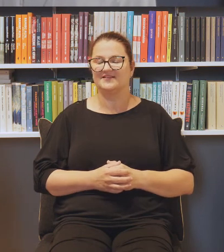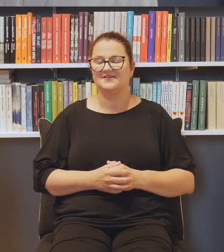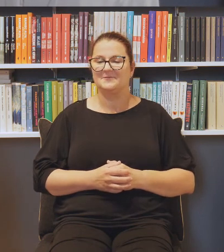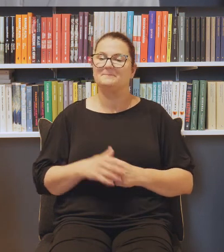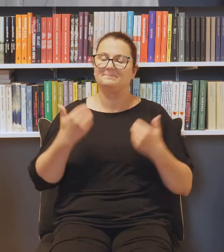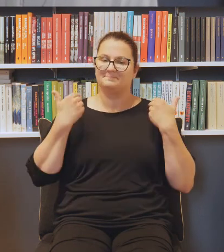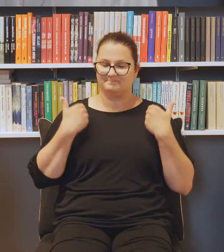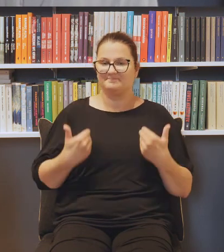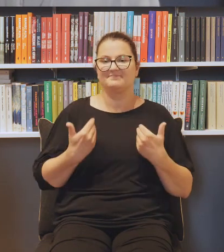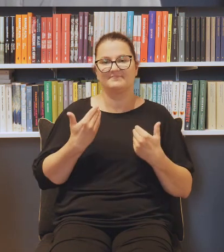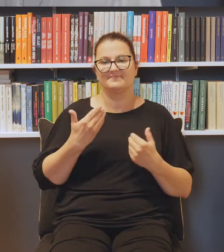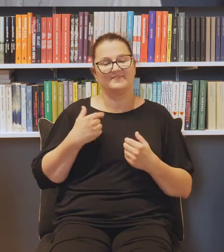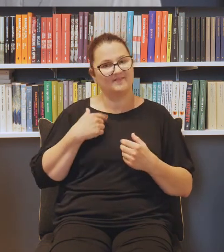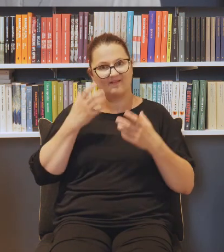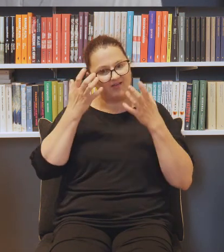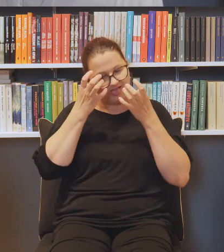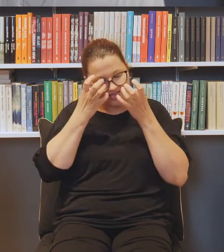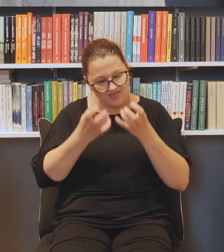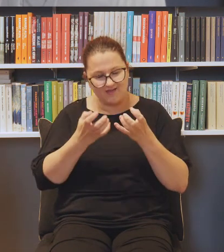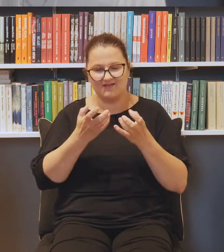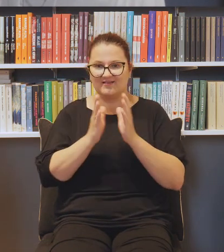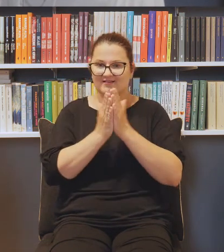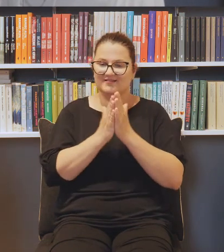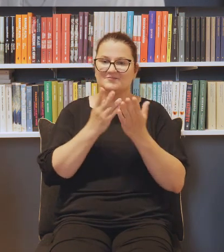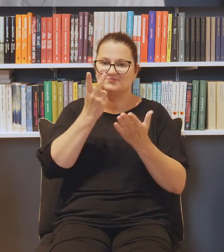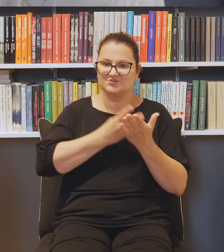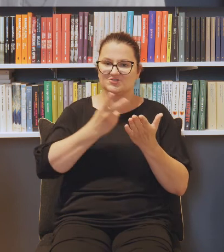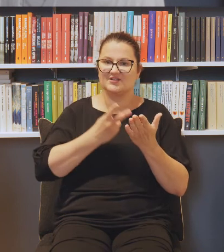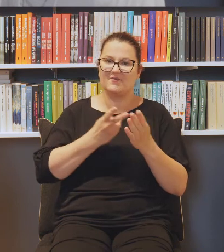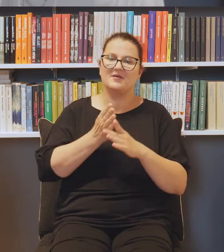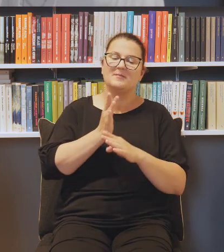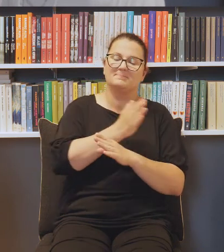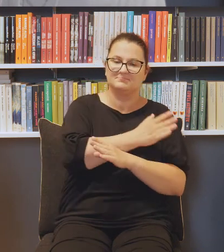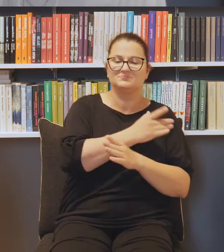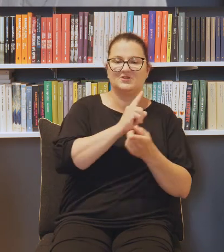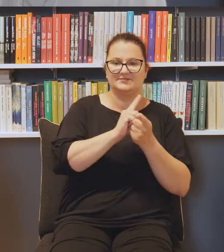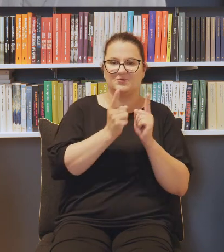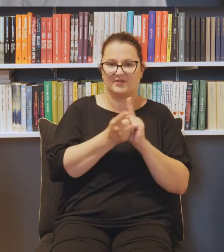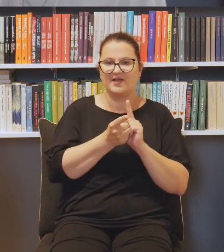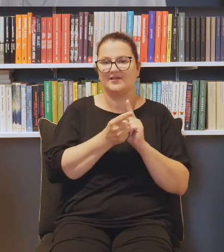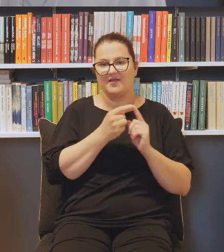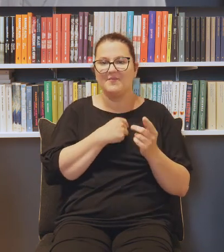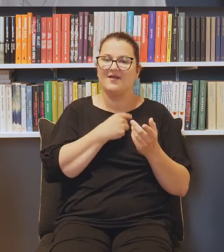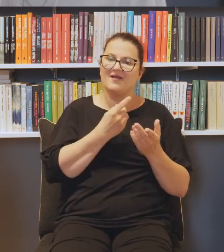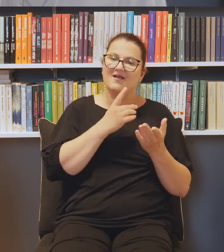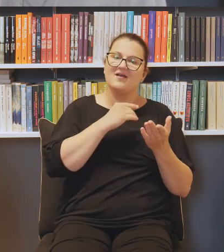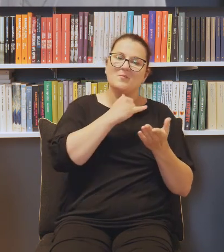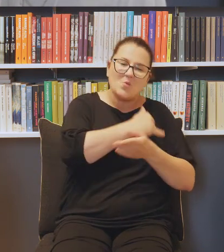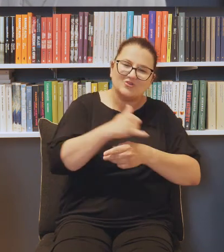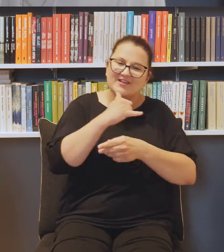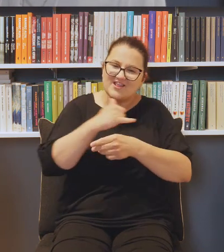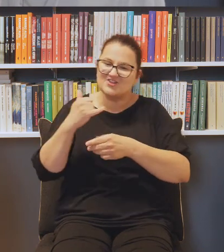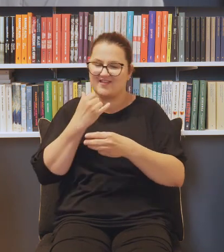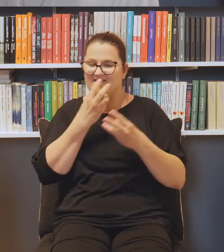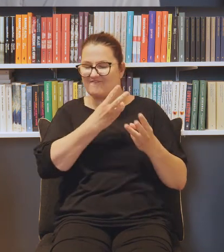Dzień dobry. Ja w ogóle jestem zachwycona tą powieścią. Czytałam ją teraz przed spotkaniem, odczytywałam podkreślenia, te fragmenty,